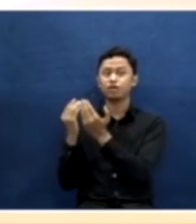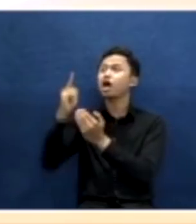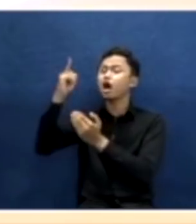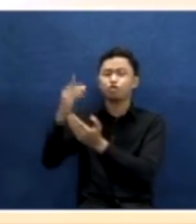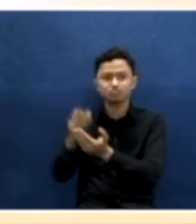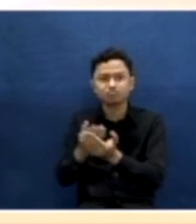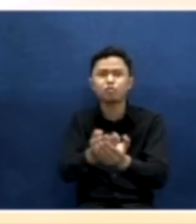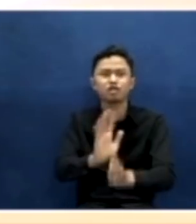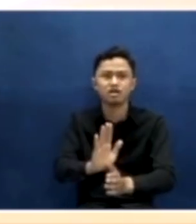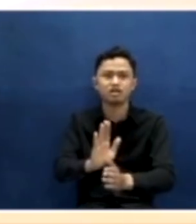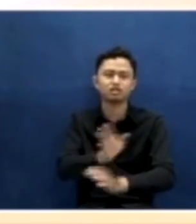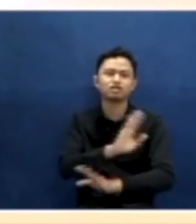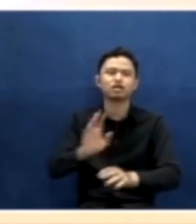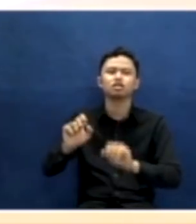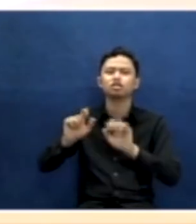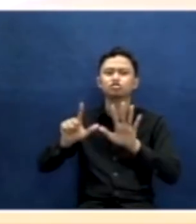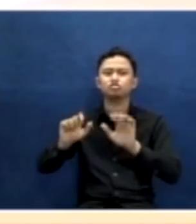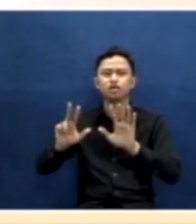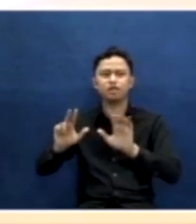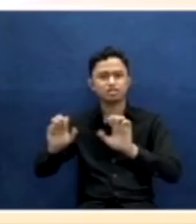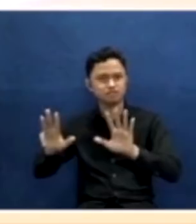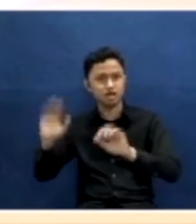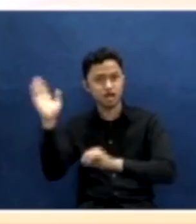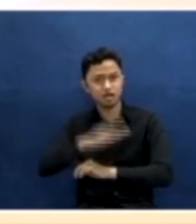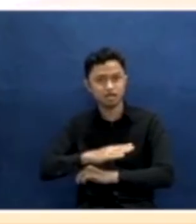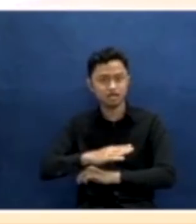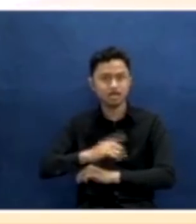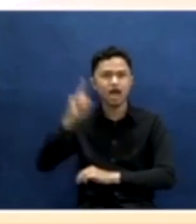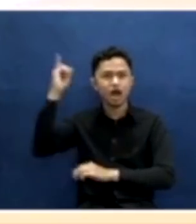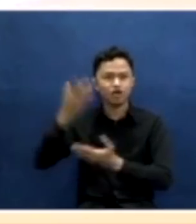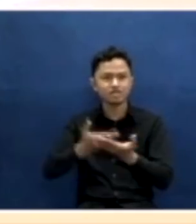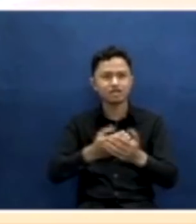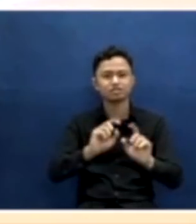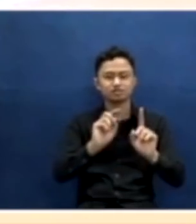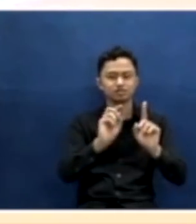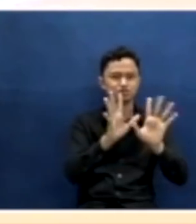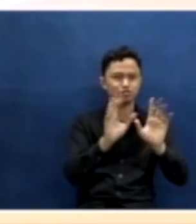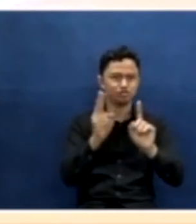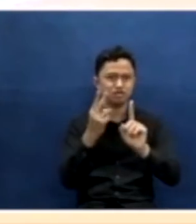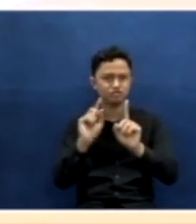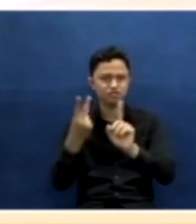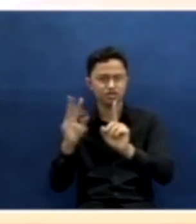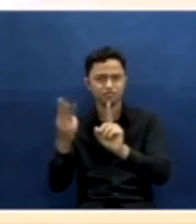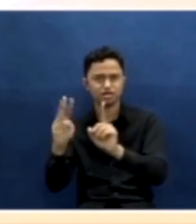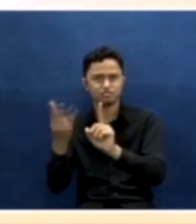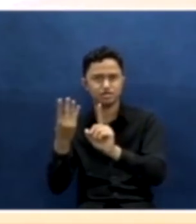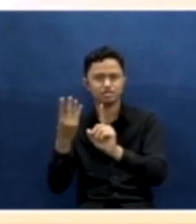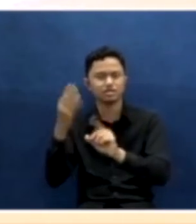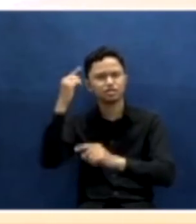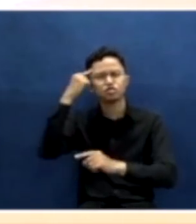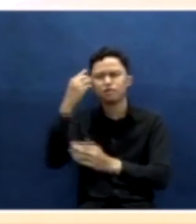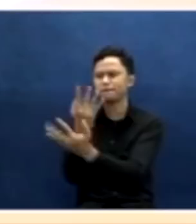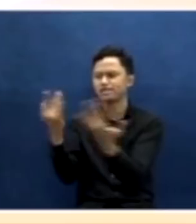terkabul 789 doa mereka tidak terkabul 10-11-12 tidak pernah kabul sampai akhirnya mereka